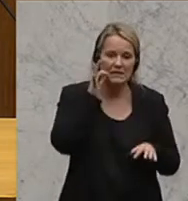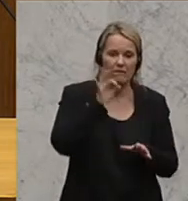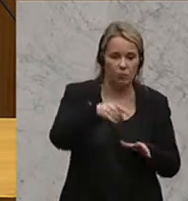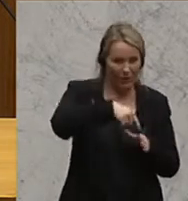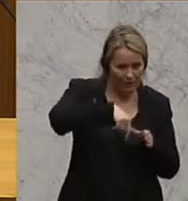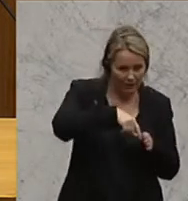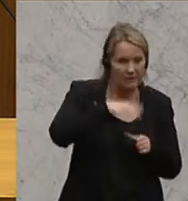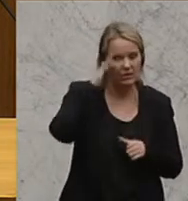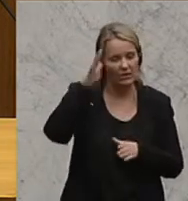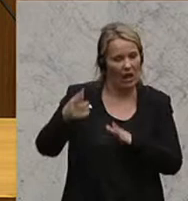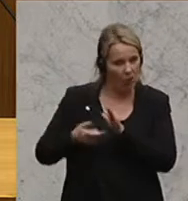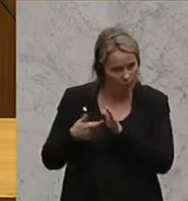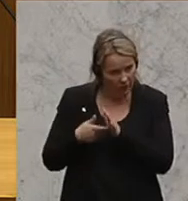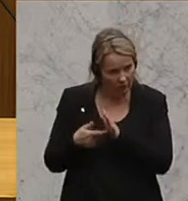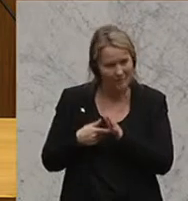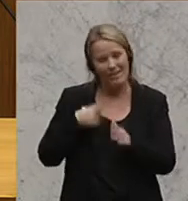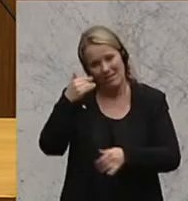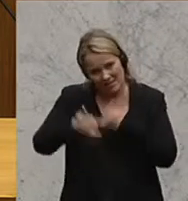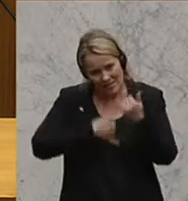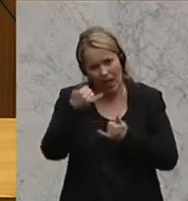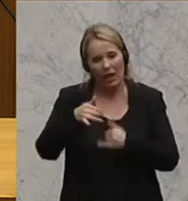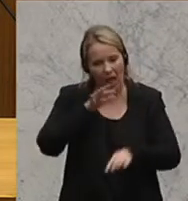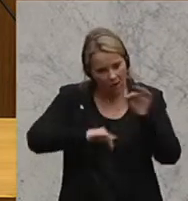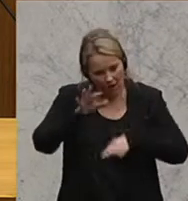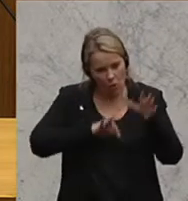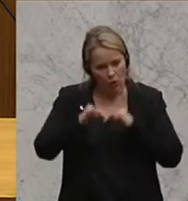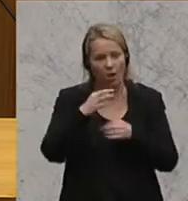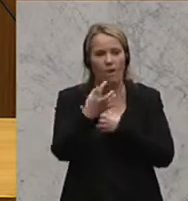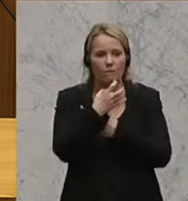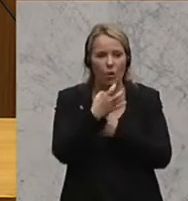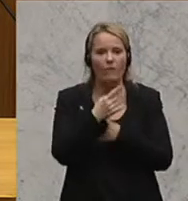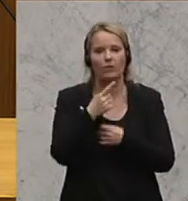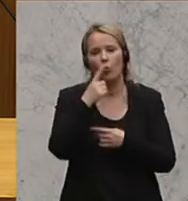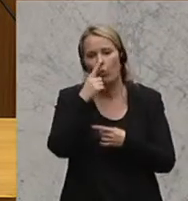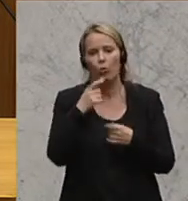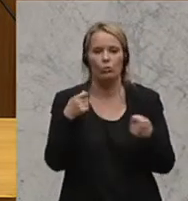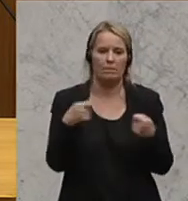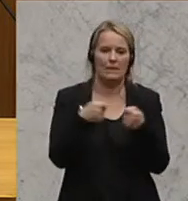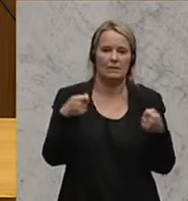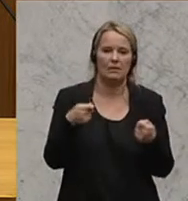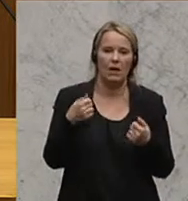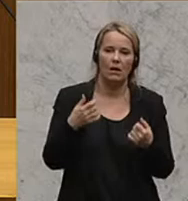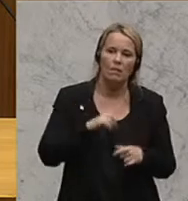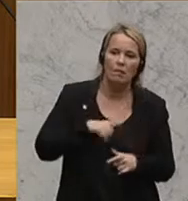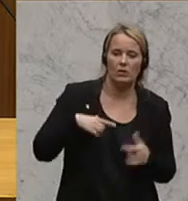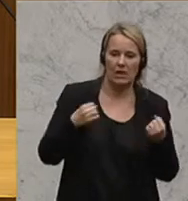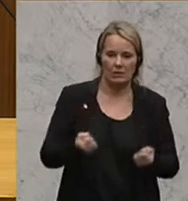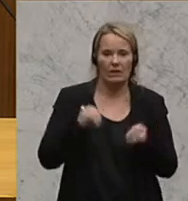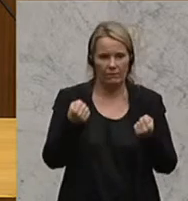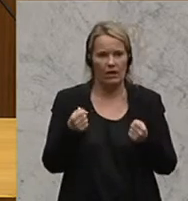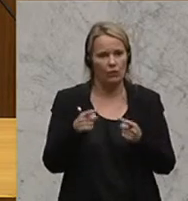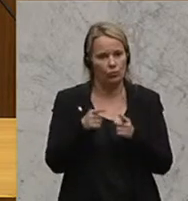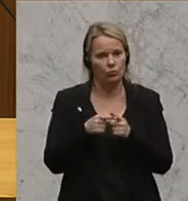Inneres, werden aufgefordert, eine jährliche Evaluierung der Vorwürfe von unangemessener Polizeigewalt und der Effektivität